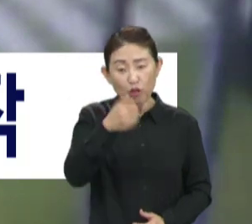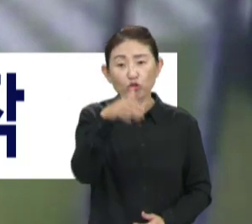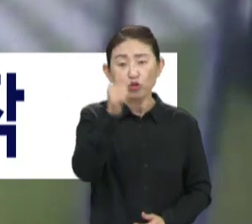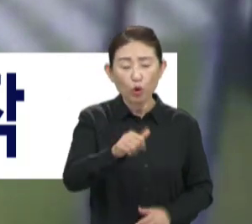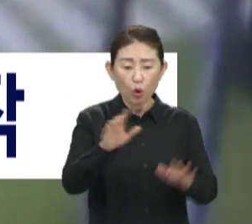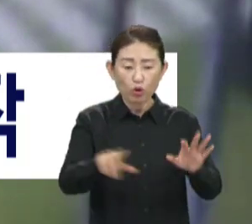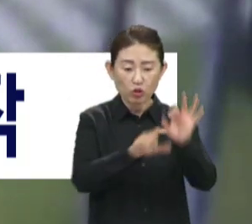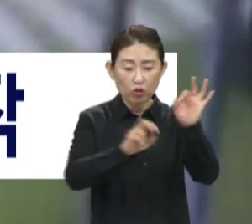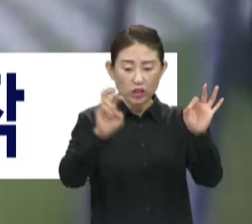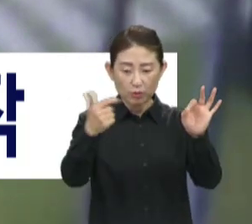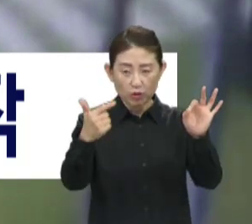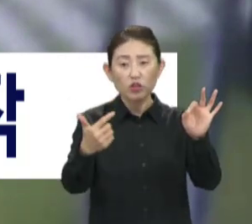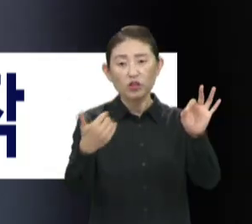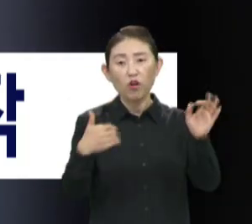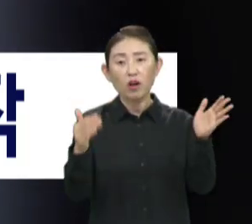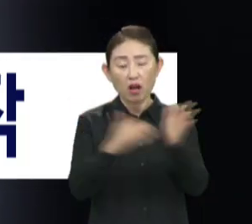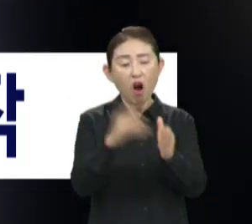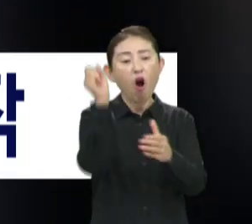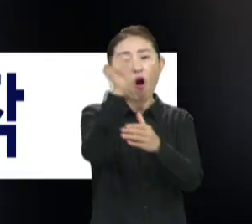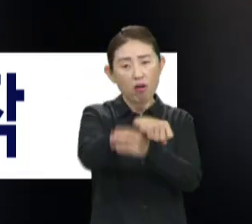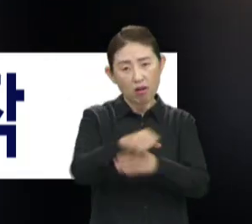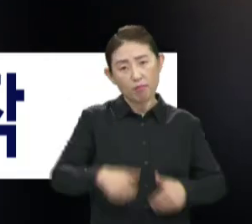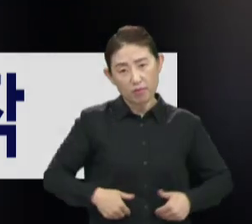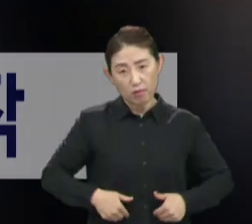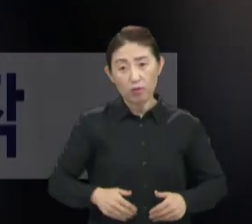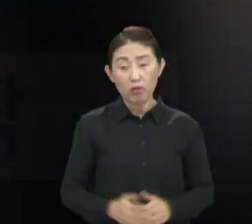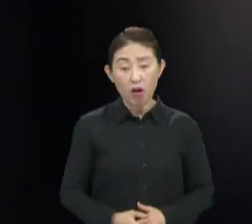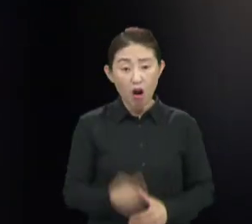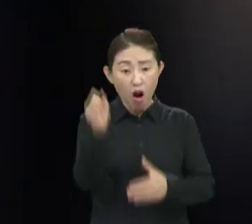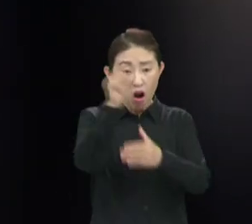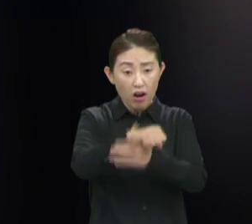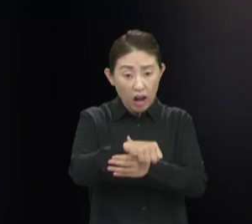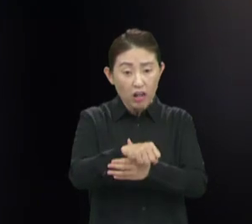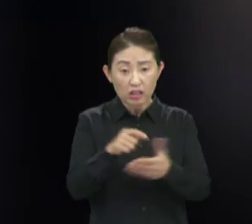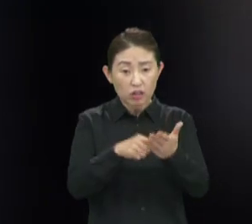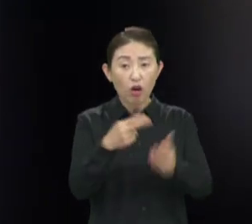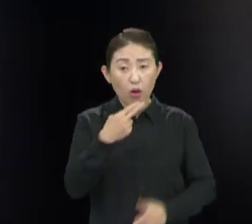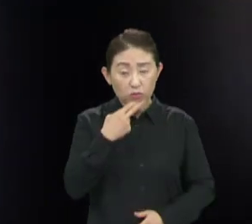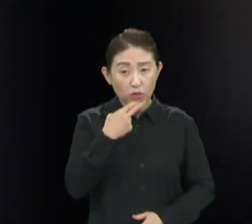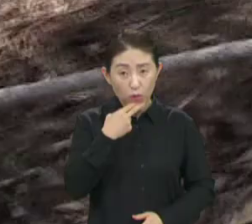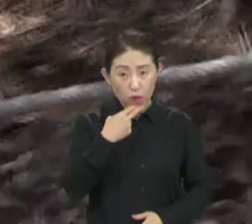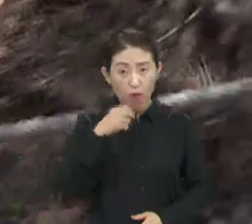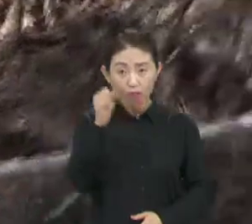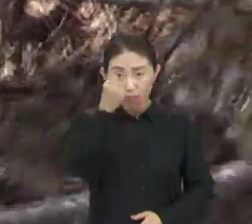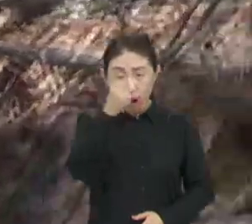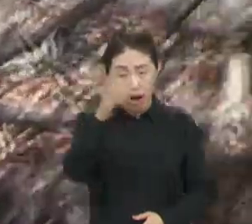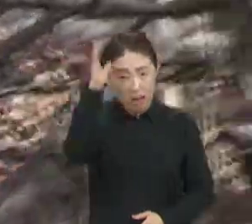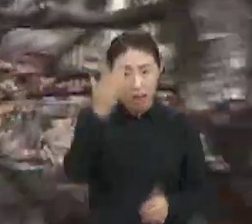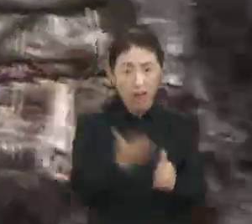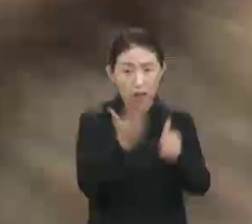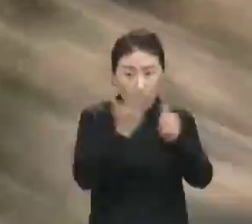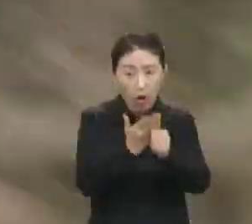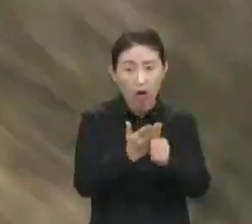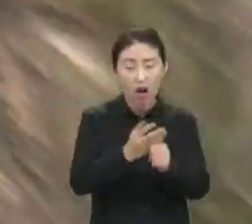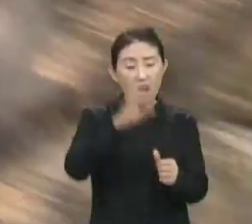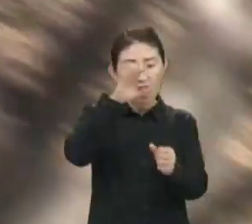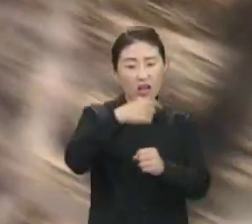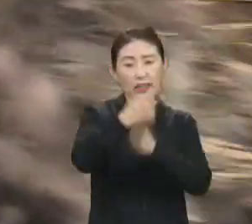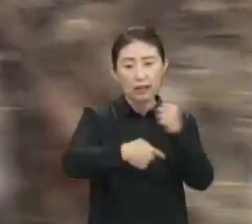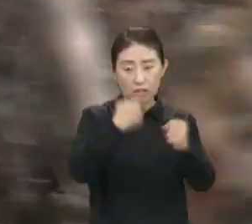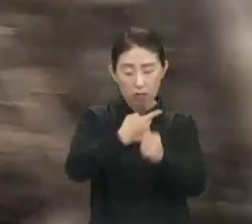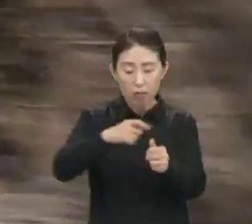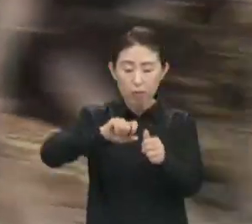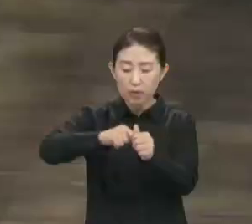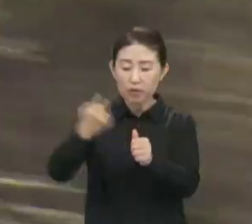오는 10월 26일까지 허가를 받아야 하며 허가 없이 맹견을 사육하는 경우 1년 이하의 징역이나 1천만 원